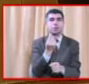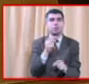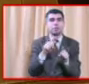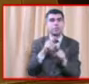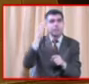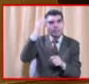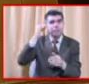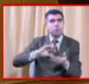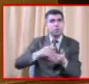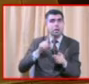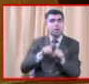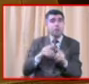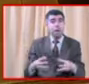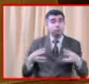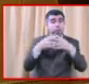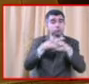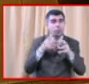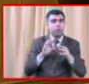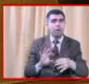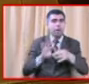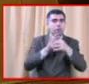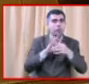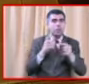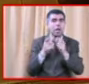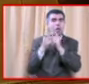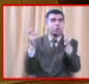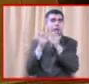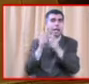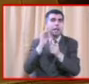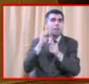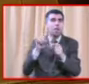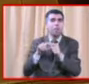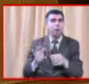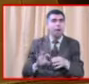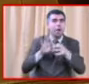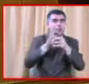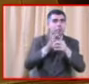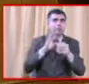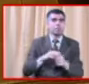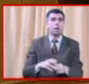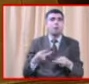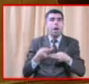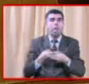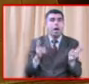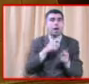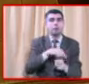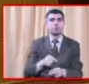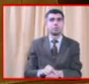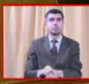إطار شراكة بين شركة فيدونغو ووكالة الشراكة من أجل التنمية التي تم حلها.